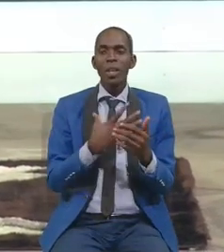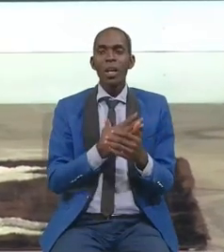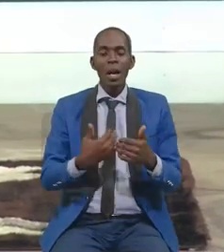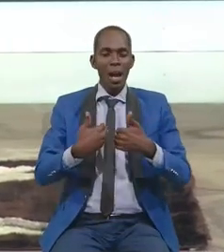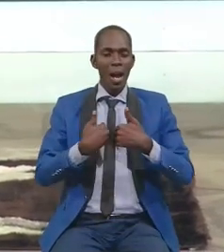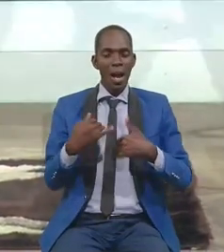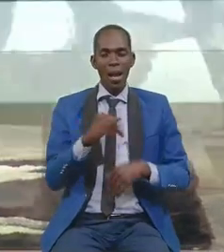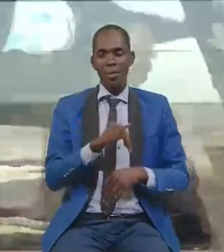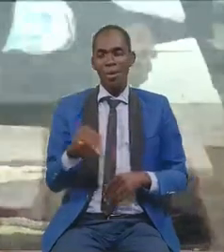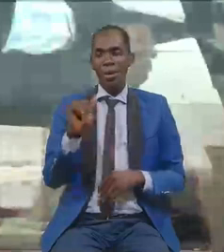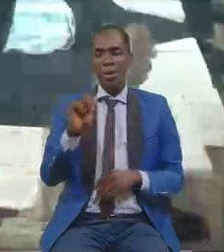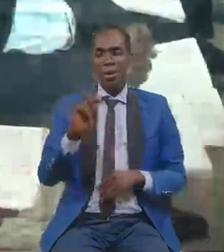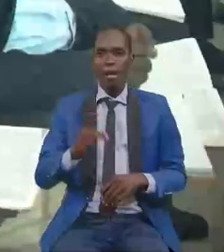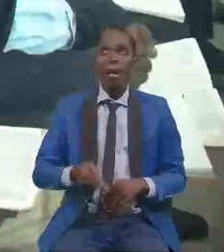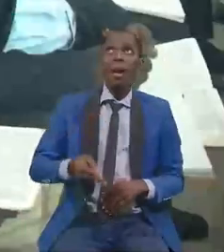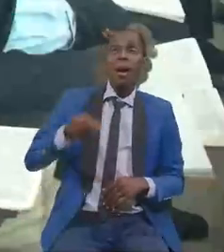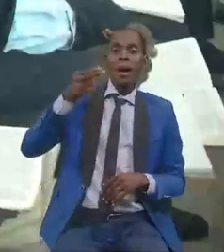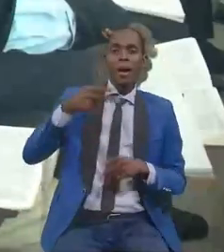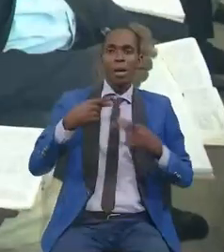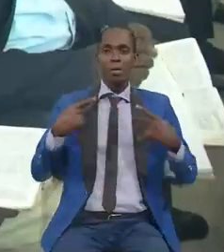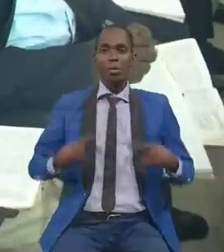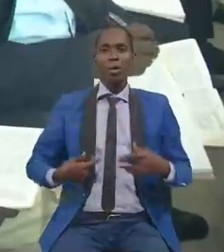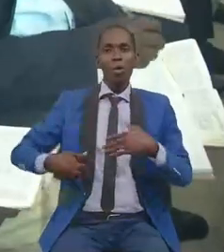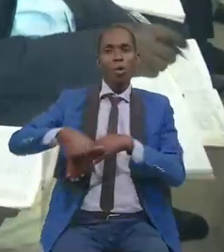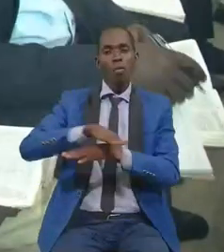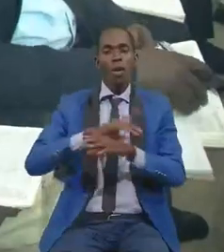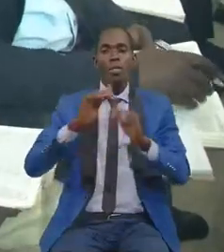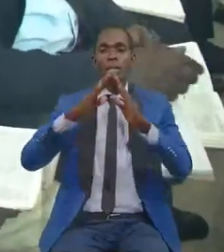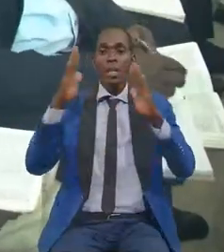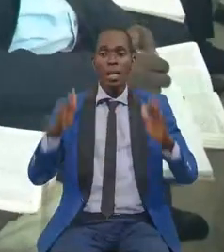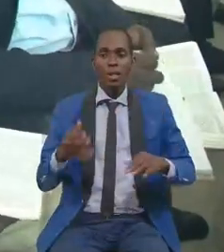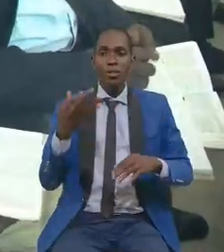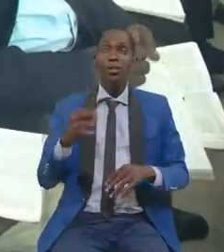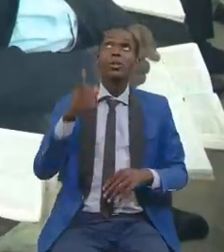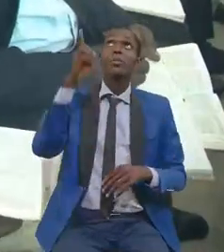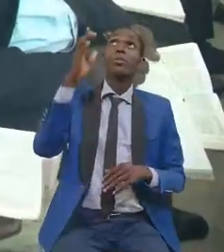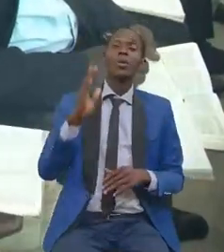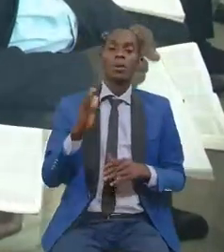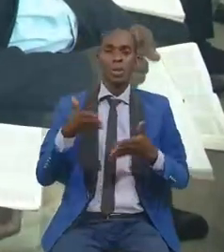Et puisque nous avons un souverain sacrificateur établi sur la maison de Dieu,